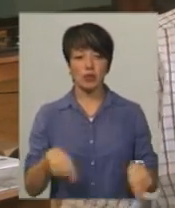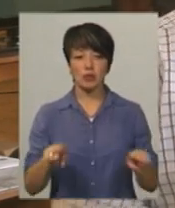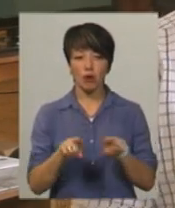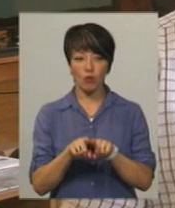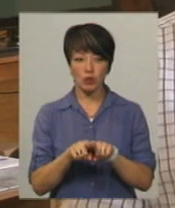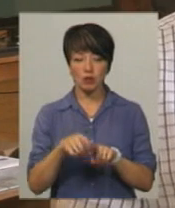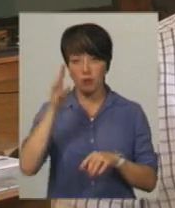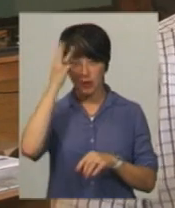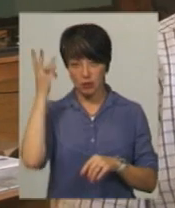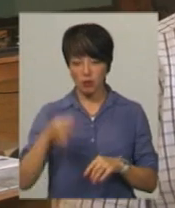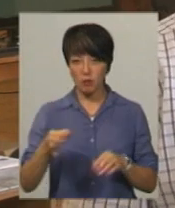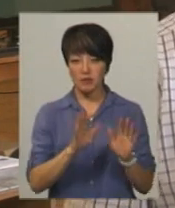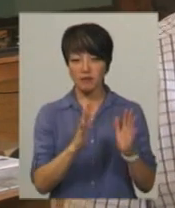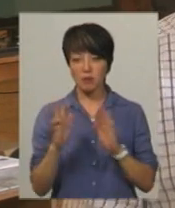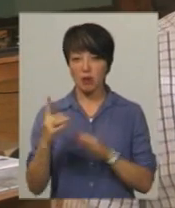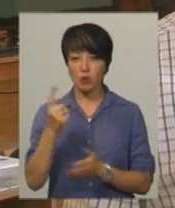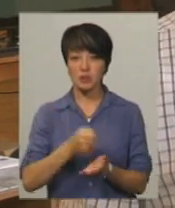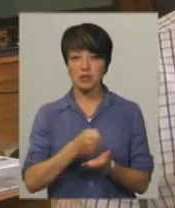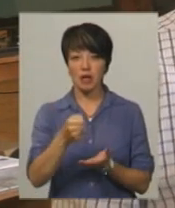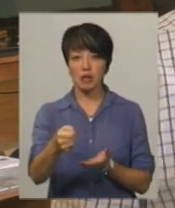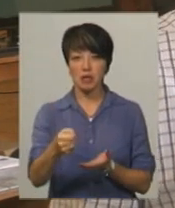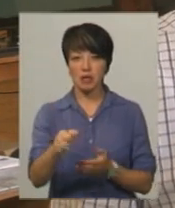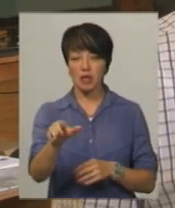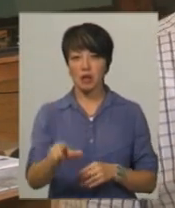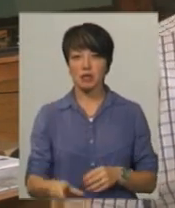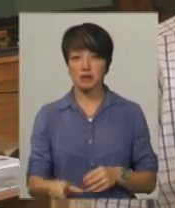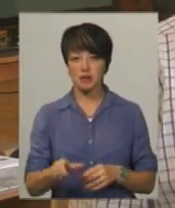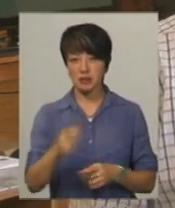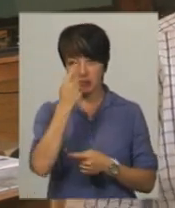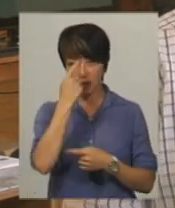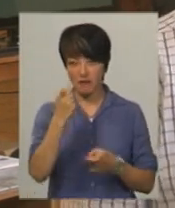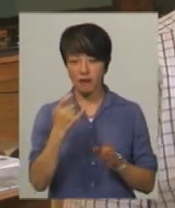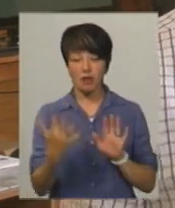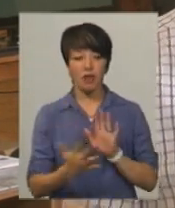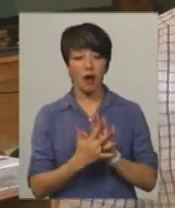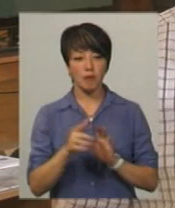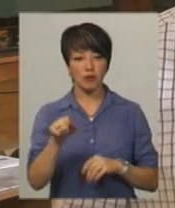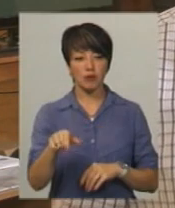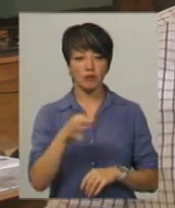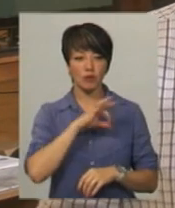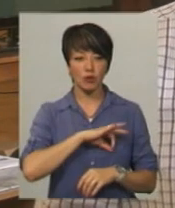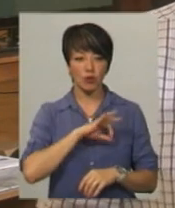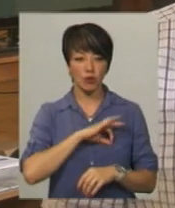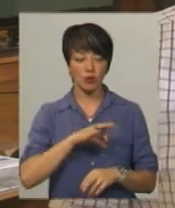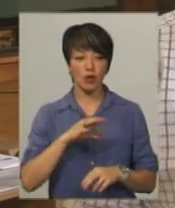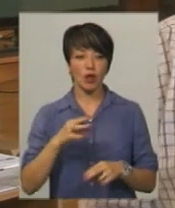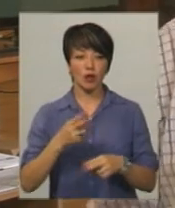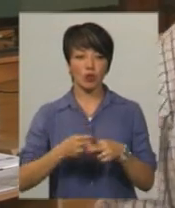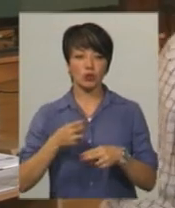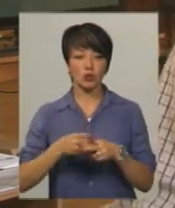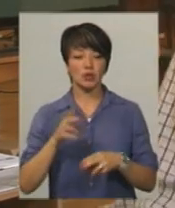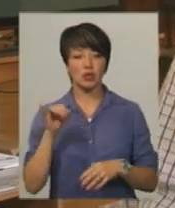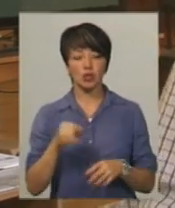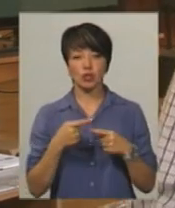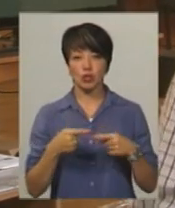в Хмельницькій області випадки, коли один з кандидатів заявив про напад на нього з використанням холодної зброї, і